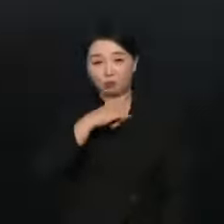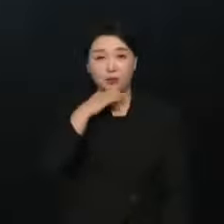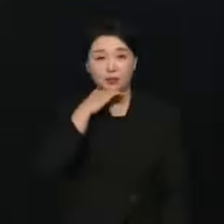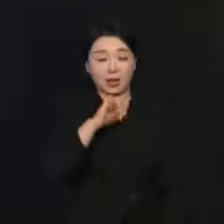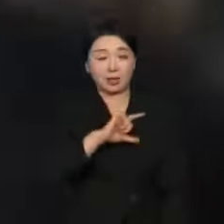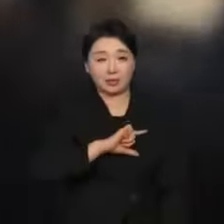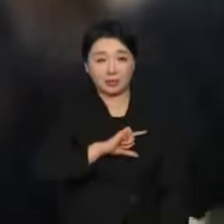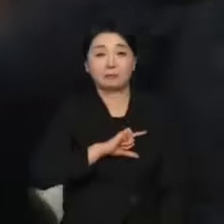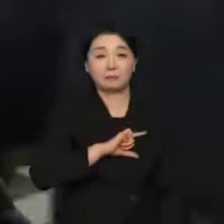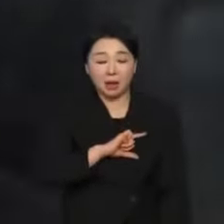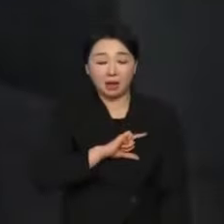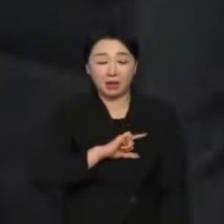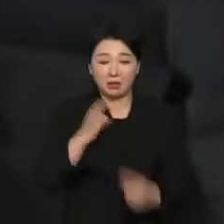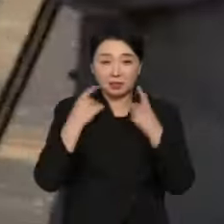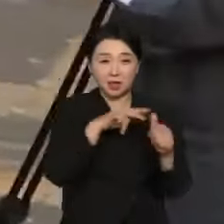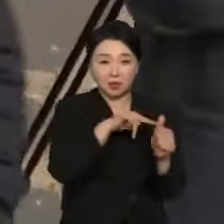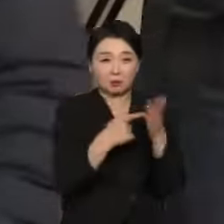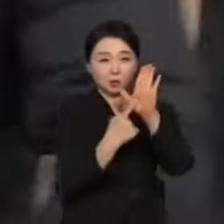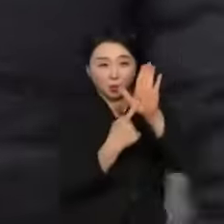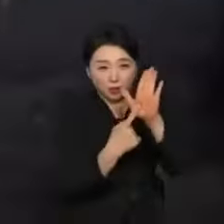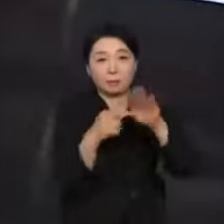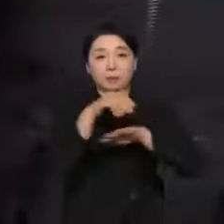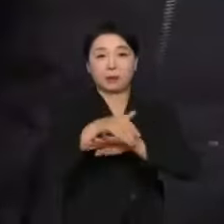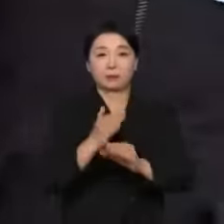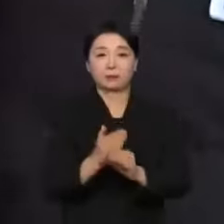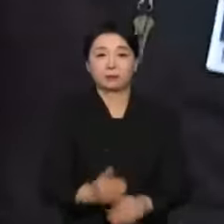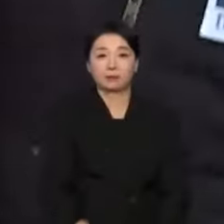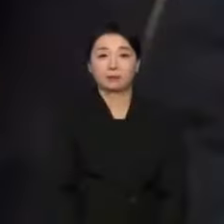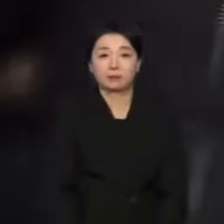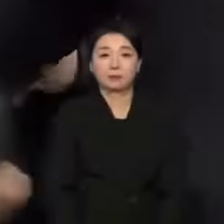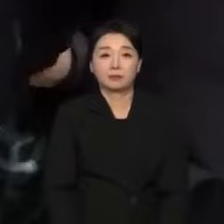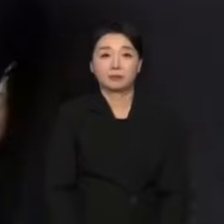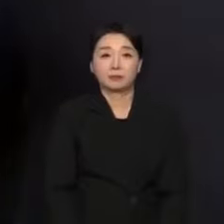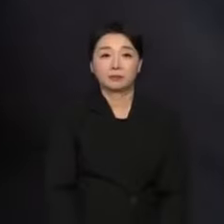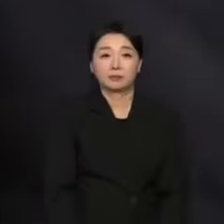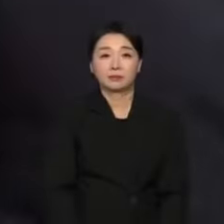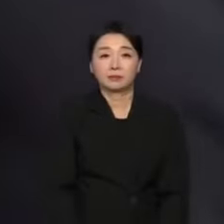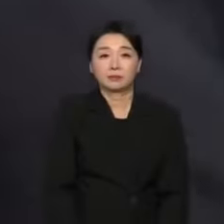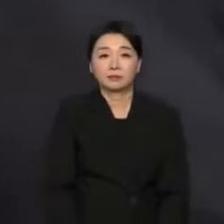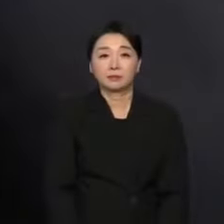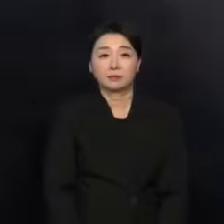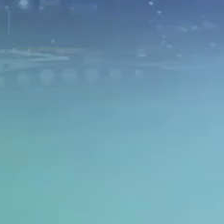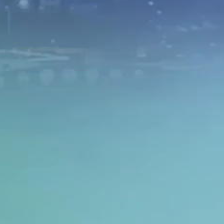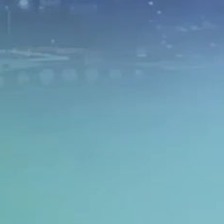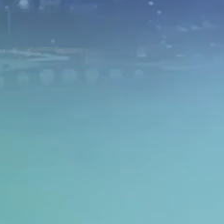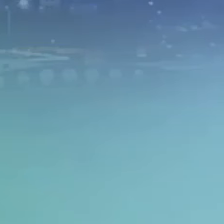이름 등 신상을 공개하는 걸 검토하고 있습니다. JTBC 윤두열입니다.